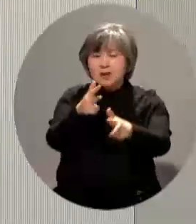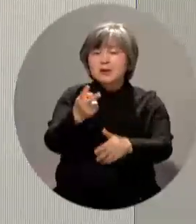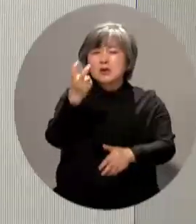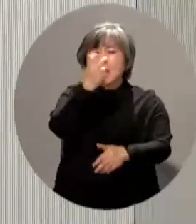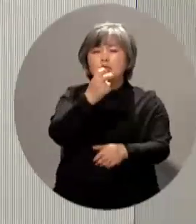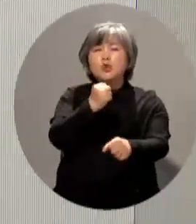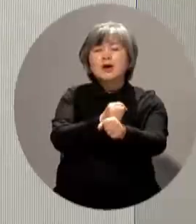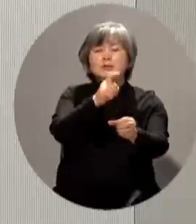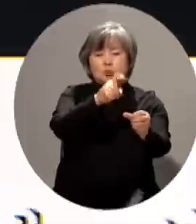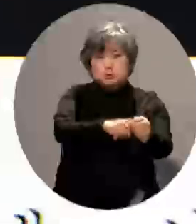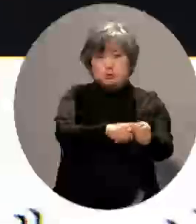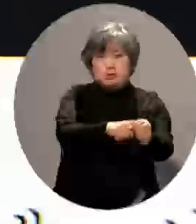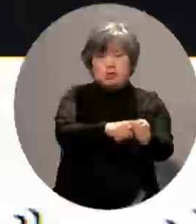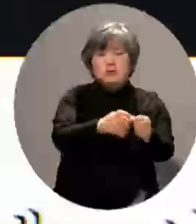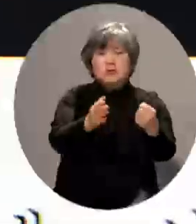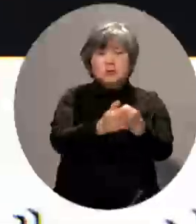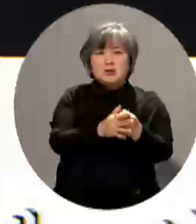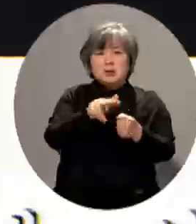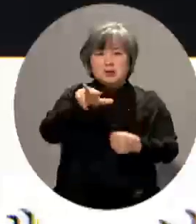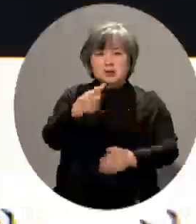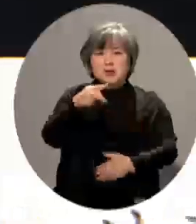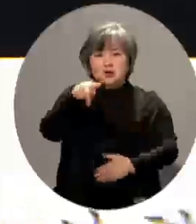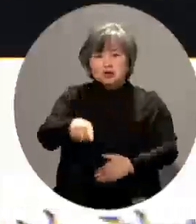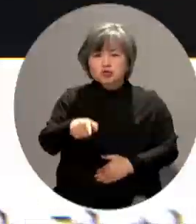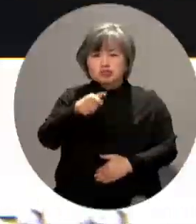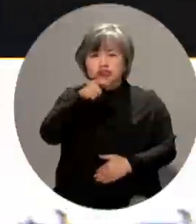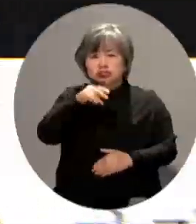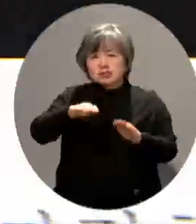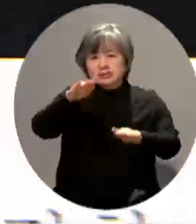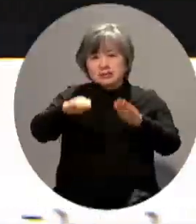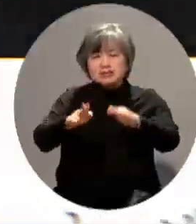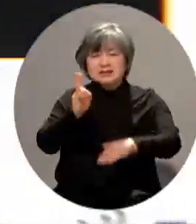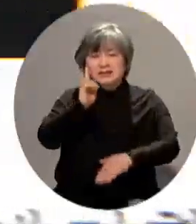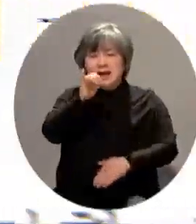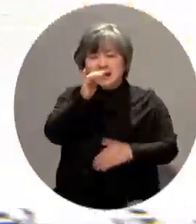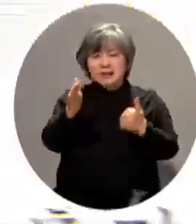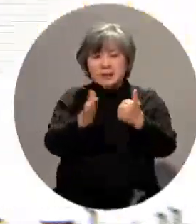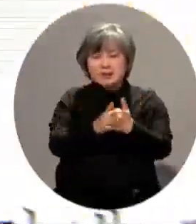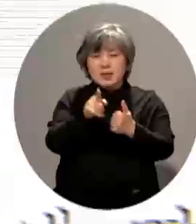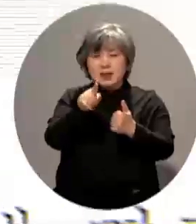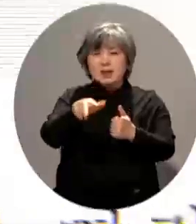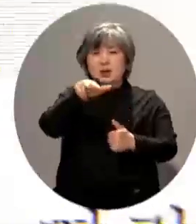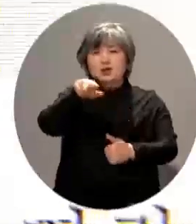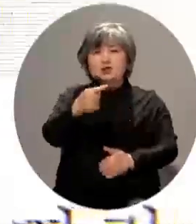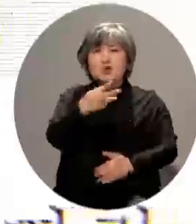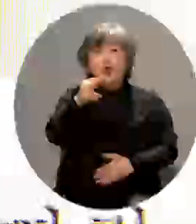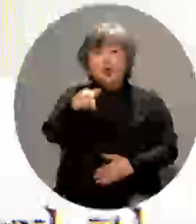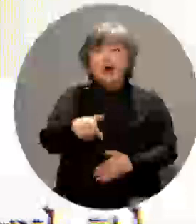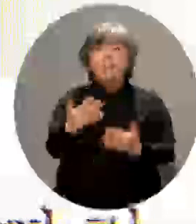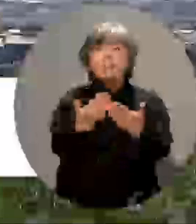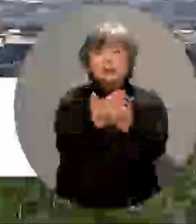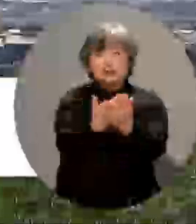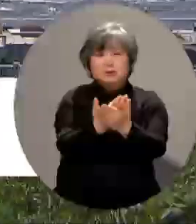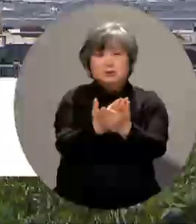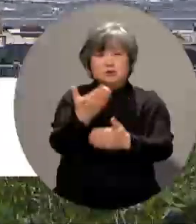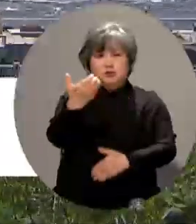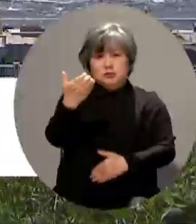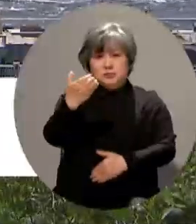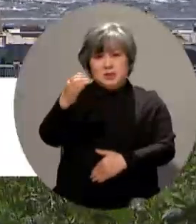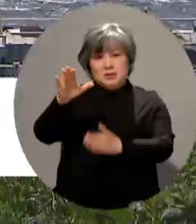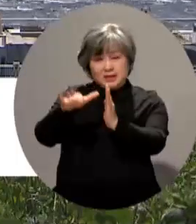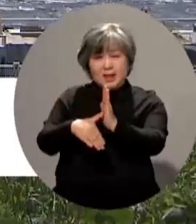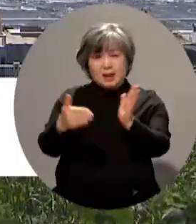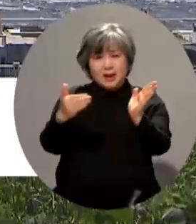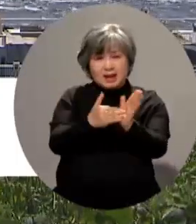검토하는 목적입니다. 조수간만의 차가 큰 서해의 특성을 이용해 이루어지는 조력 발전으로 90년대 중반까지